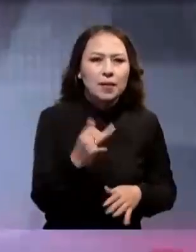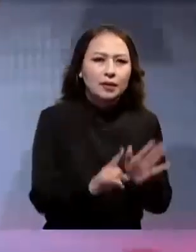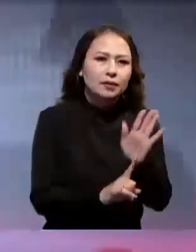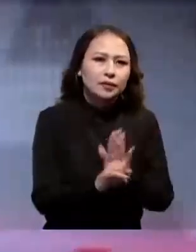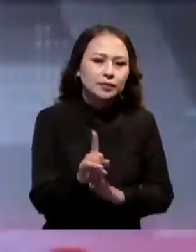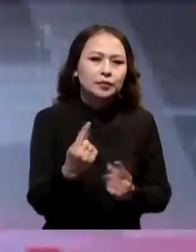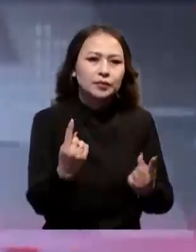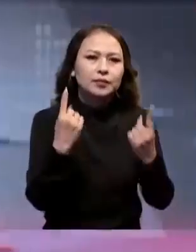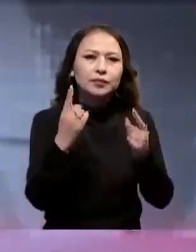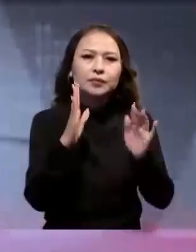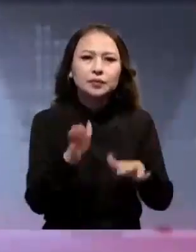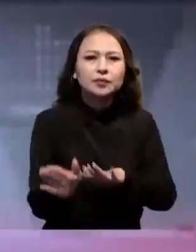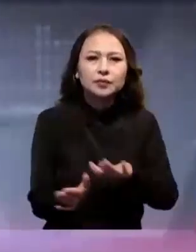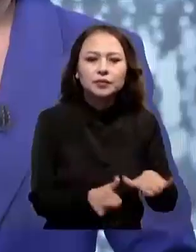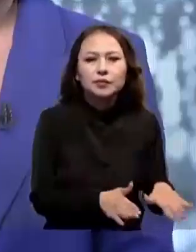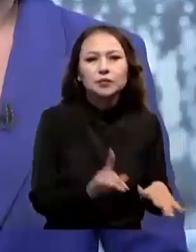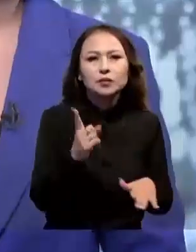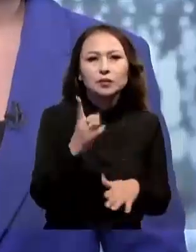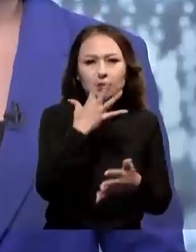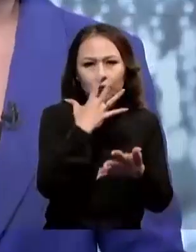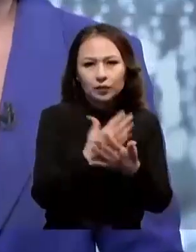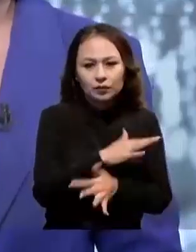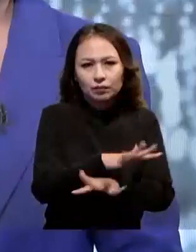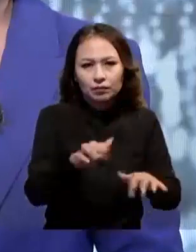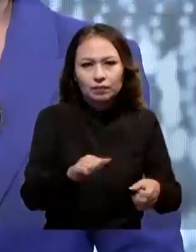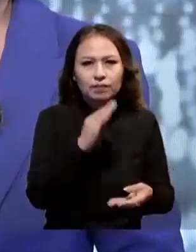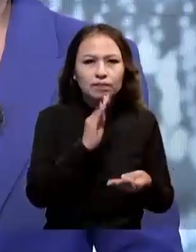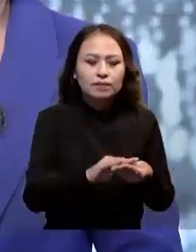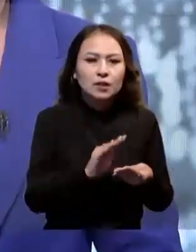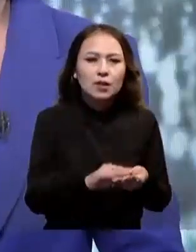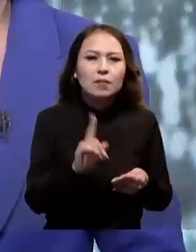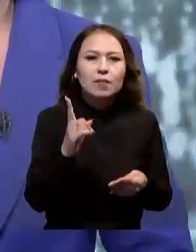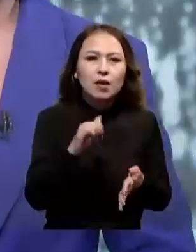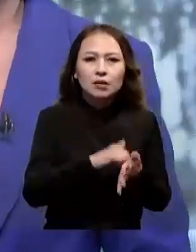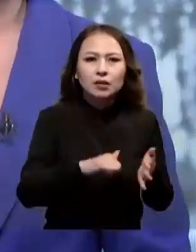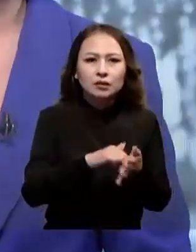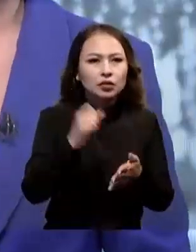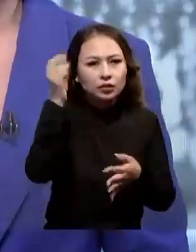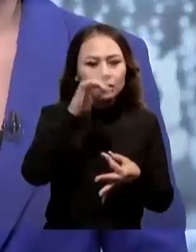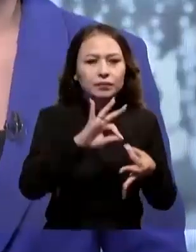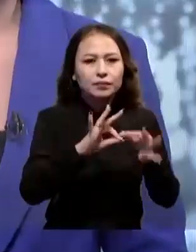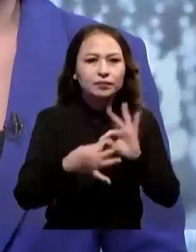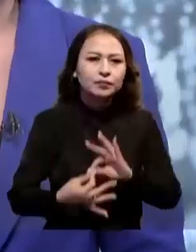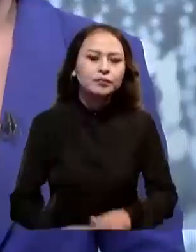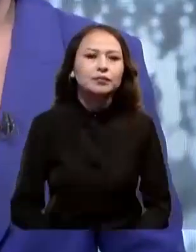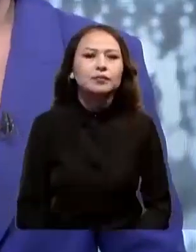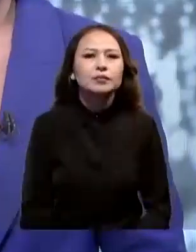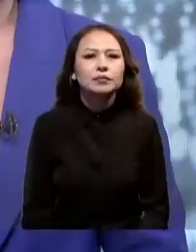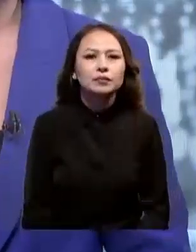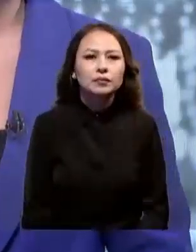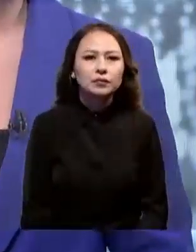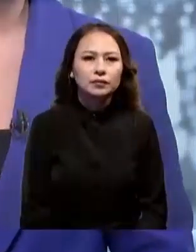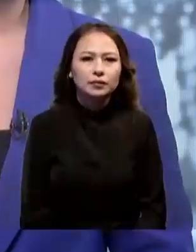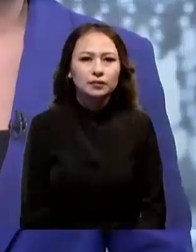бұдан да ауқымды шара өткізуге бекінген. Өйткені билік өз айтқанынан қайтар емес. Мәселенің анықтамасын Шартарап айданда әріптесім